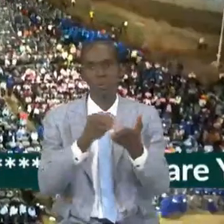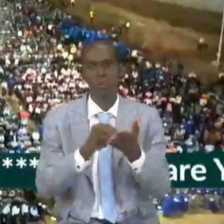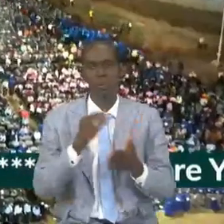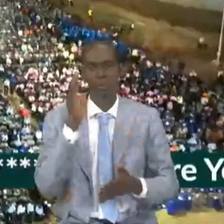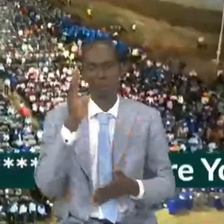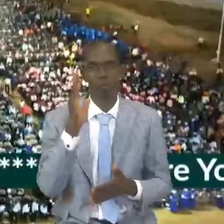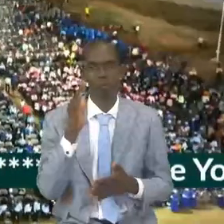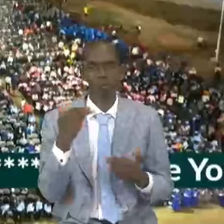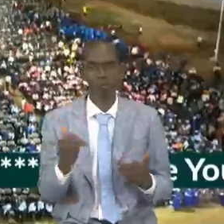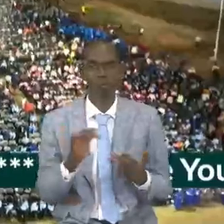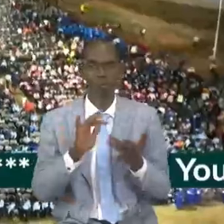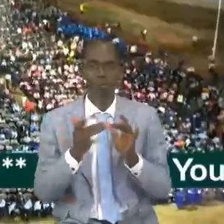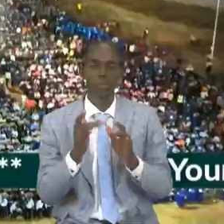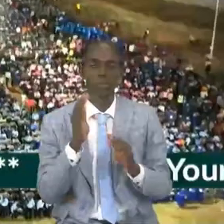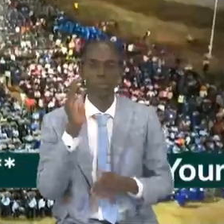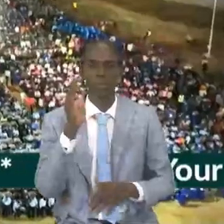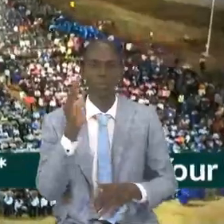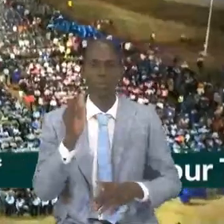Témoignage en ligne.